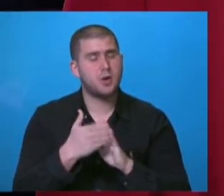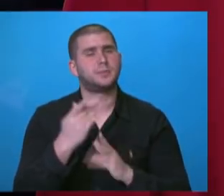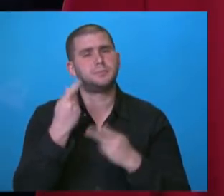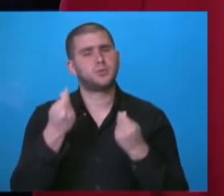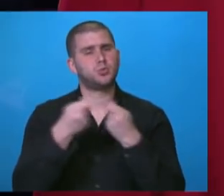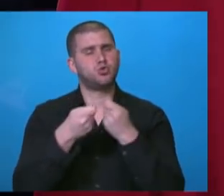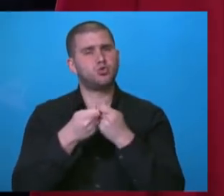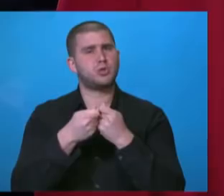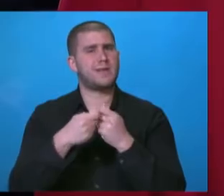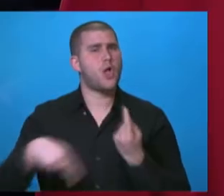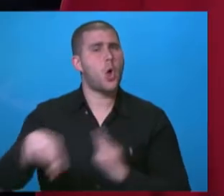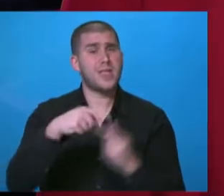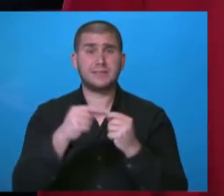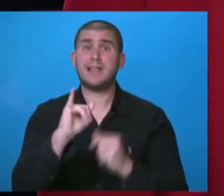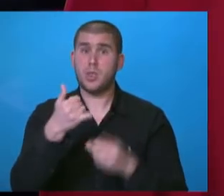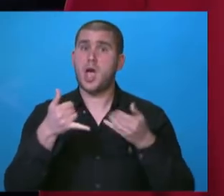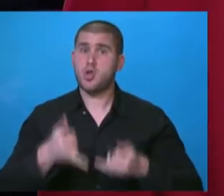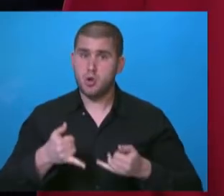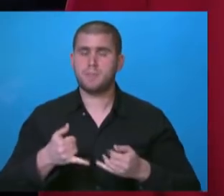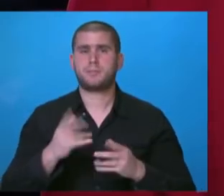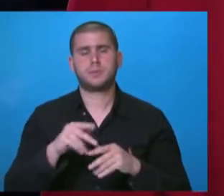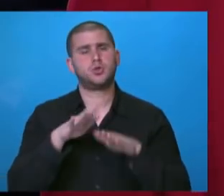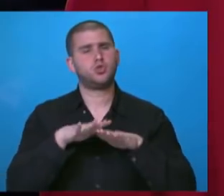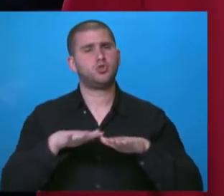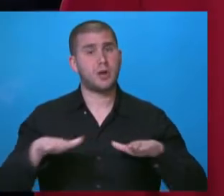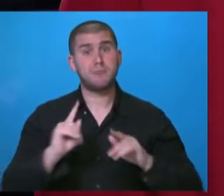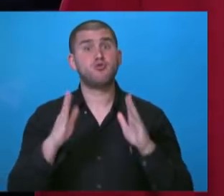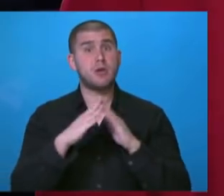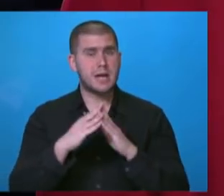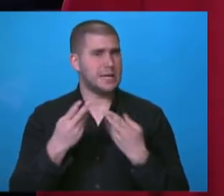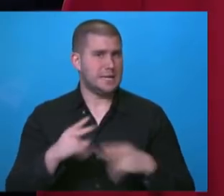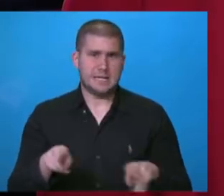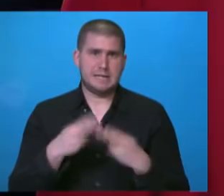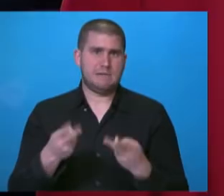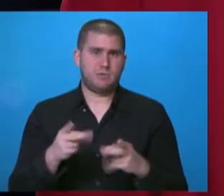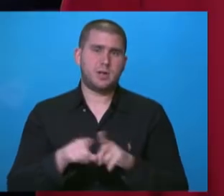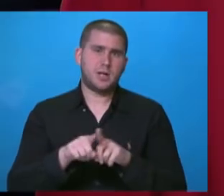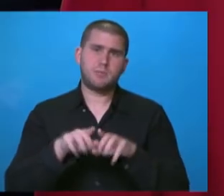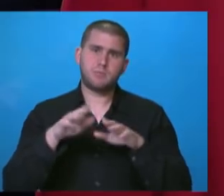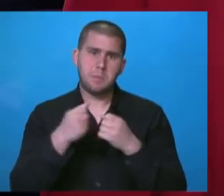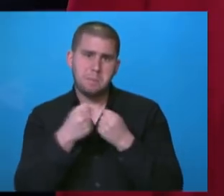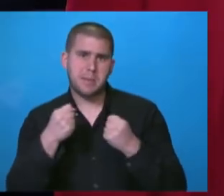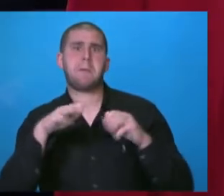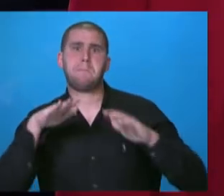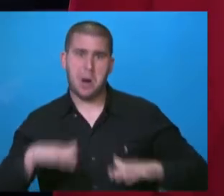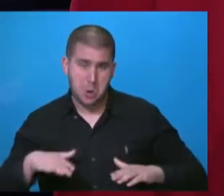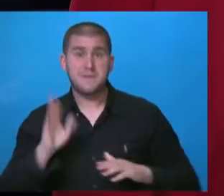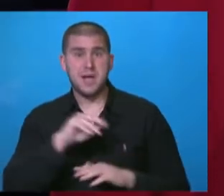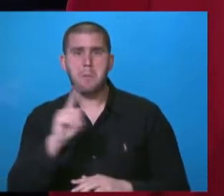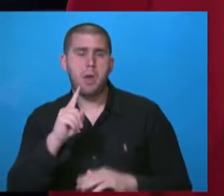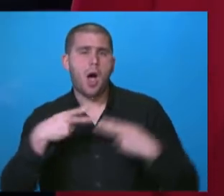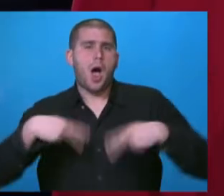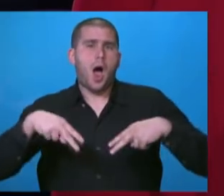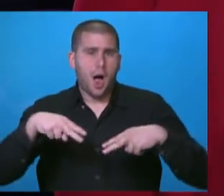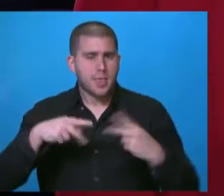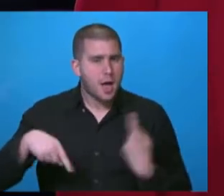לעוטף עזה. כן, למרות שהיום הזה עבר בשקט, מי שגר שם לא יכול להרשות לעצמו להוריד את רמת הדריכות, וגם לא את החרדה מהסבב